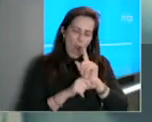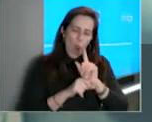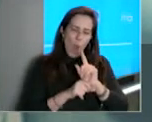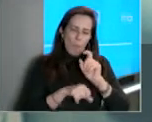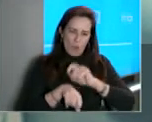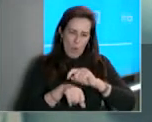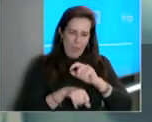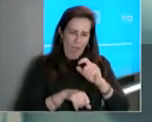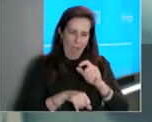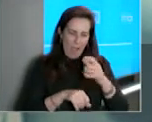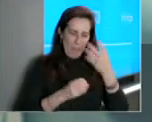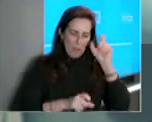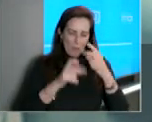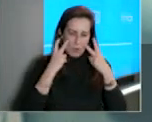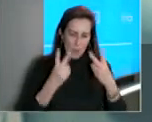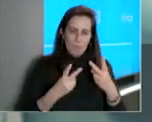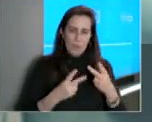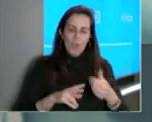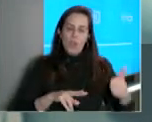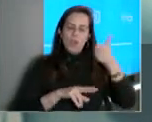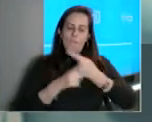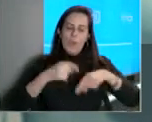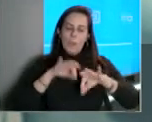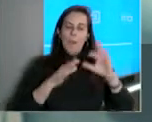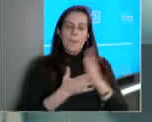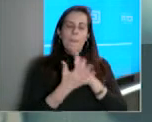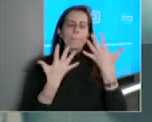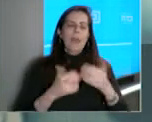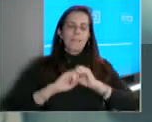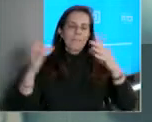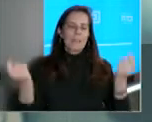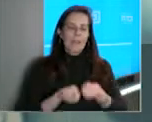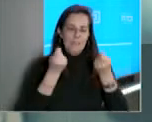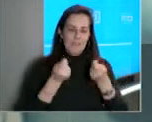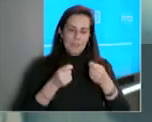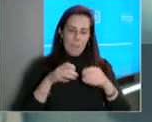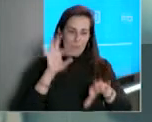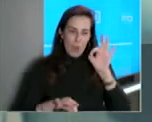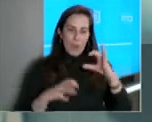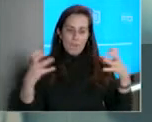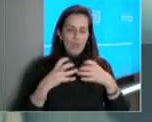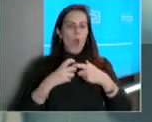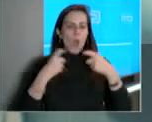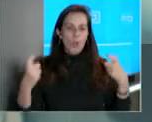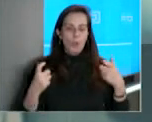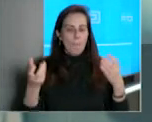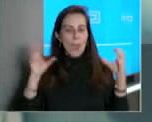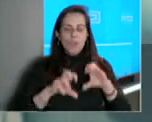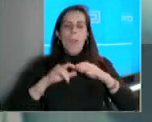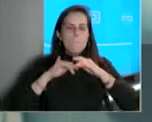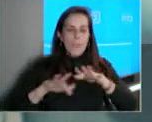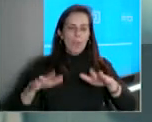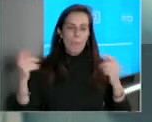השידור החזקות. יושב ראש ועדת הבחירות הוא זה שיקבע את מועד השידורים, ולמעשה כשהמפלגות הגדולות משקיעות